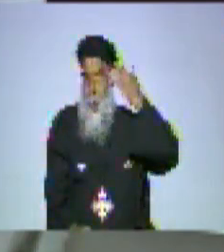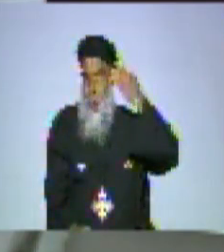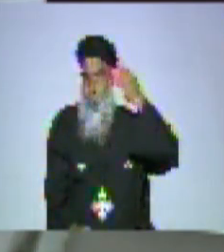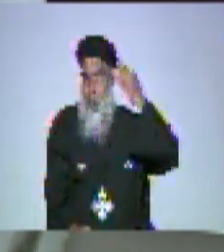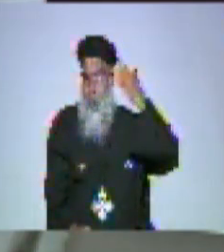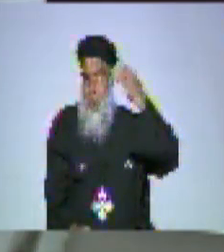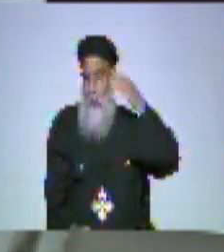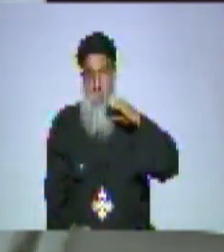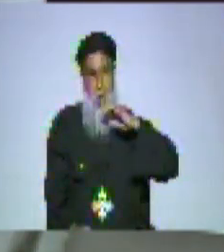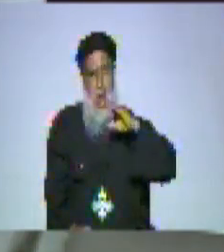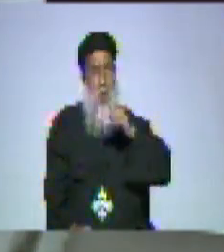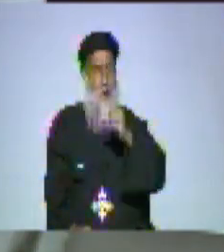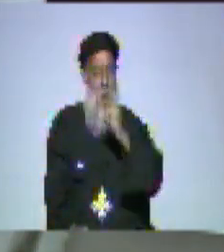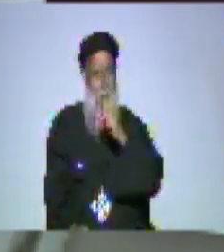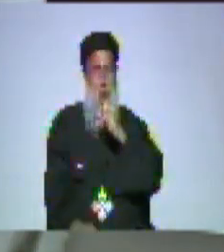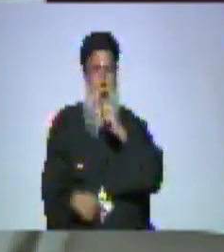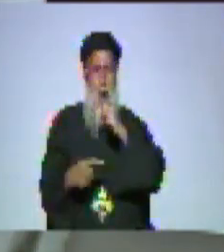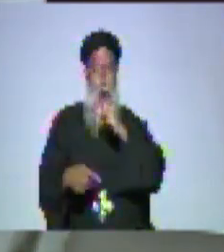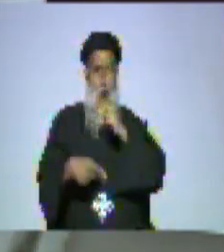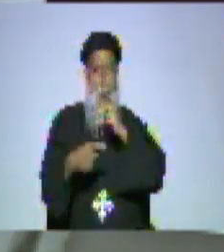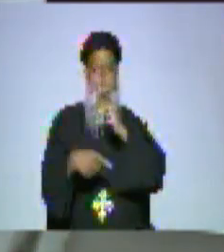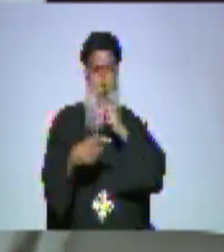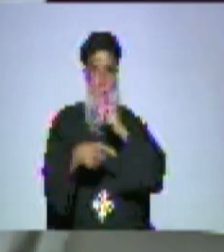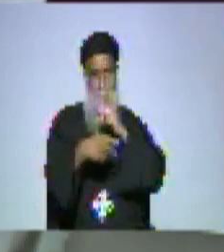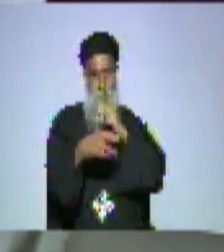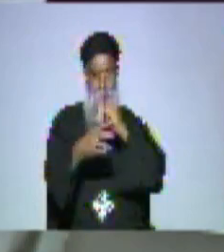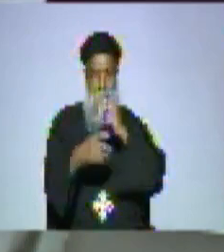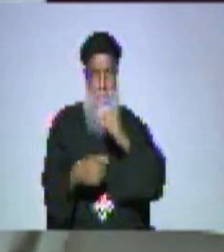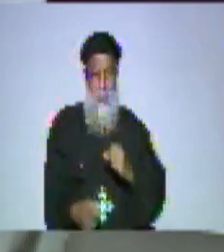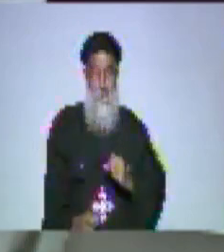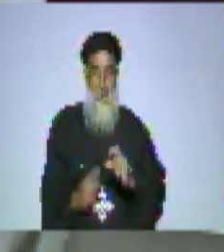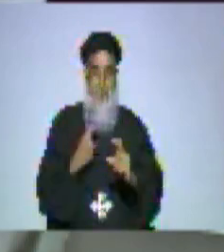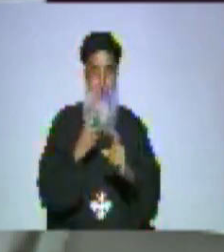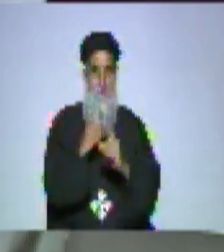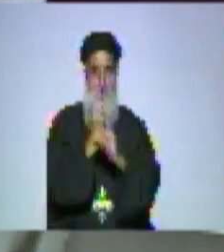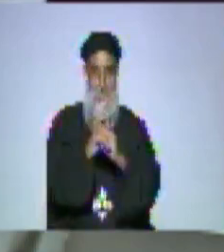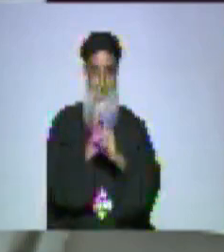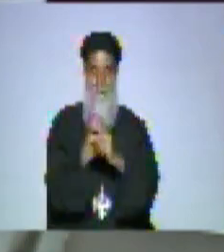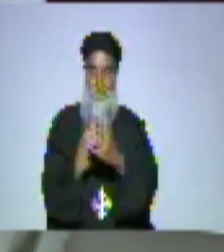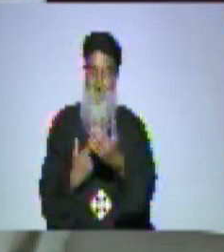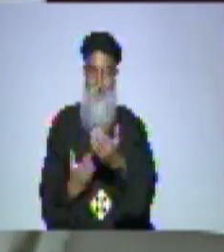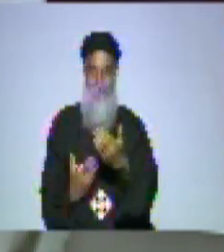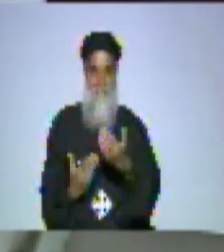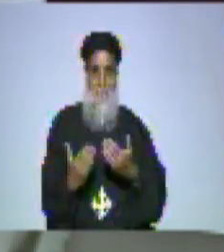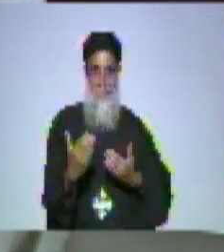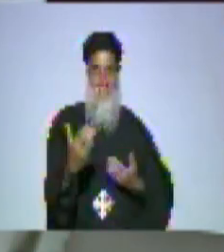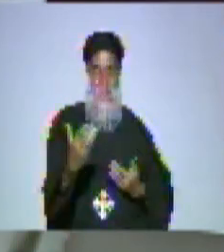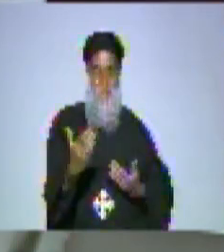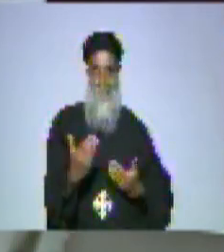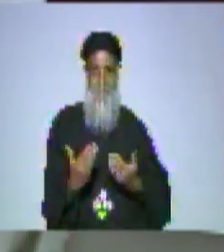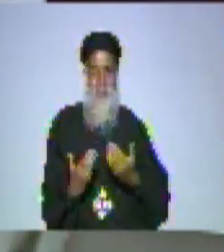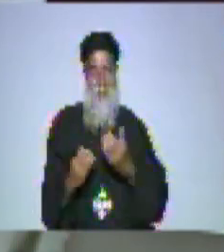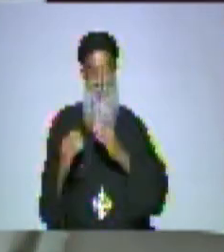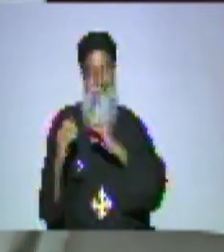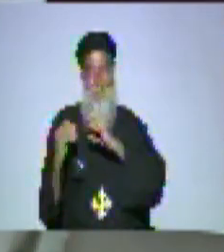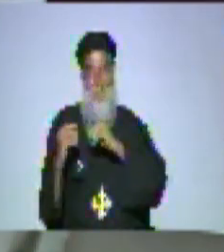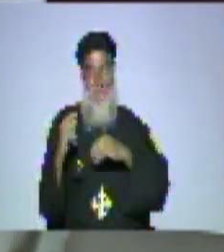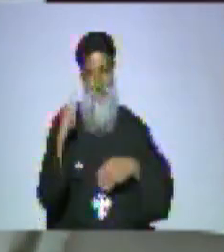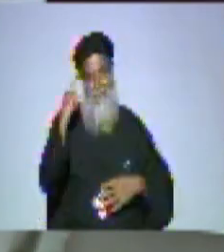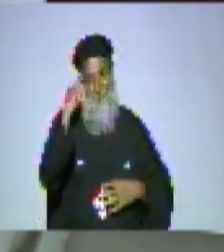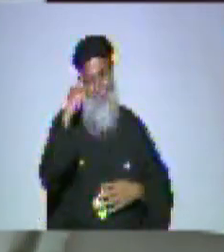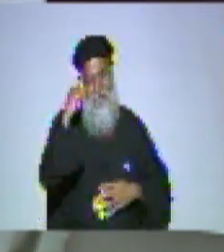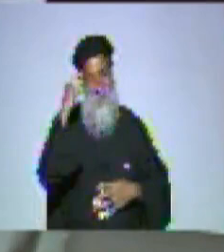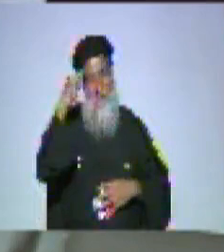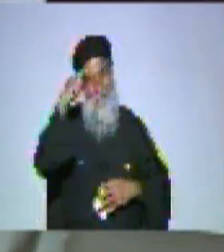باستفاضه وفي اللقاء الشخصي بقى يتكلم بطريقه يعني جميل ويستوعب